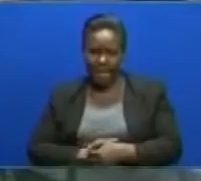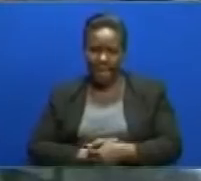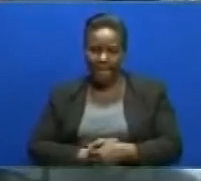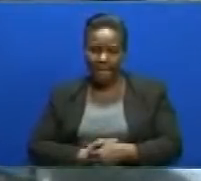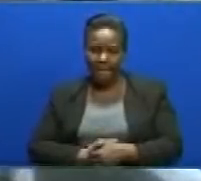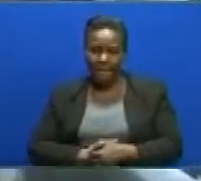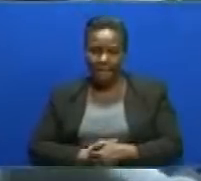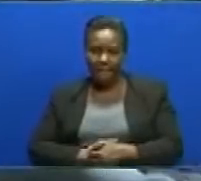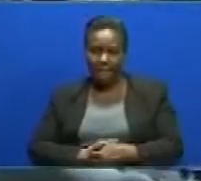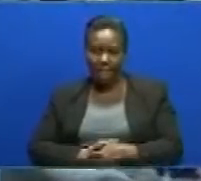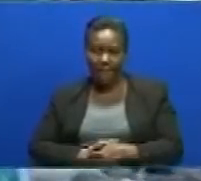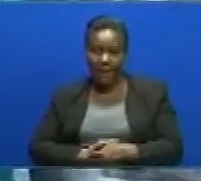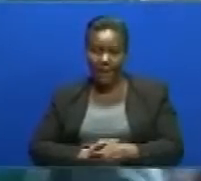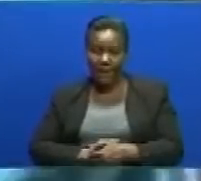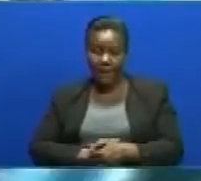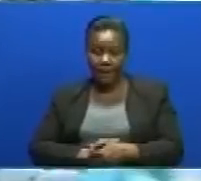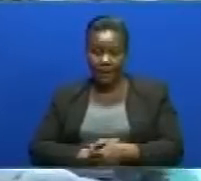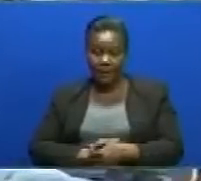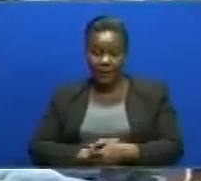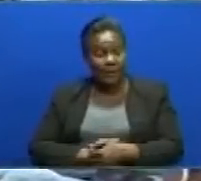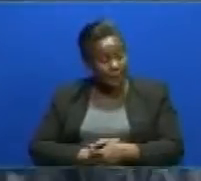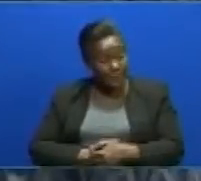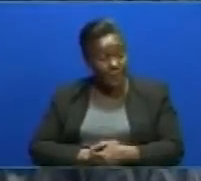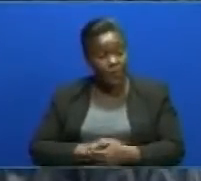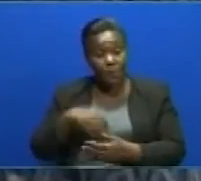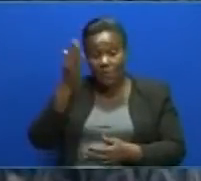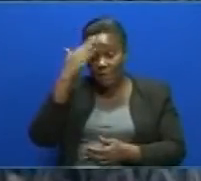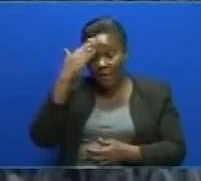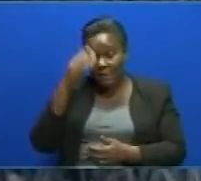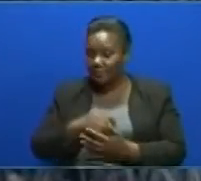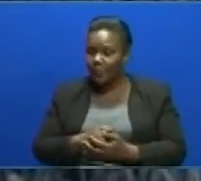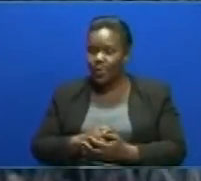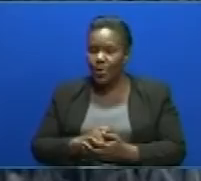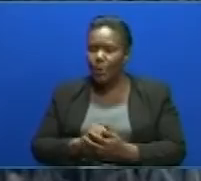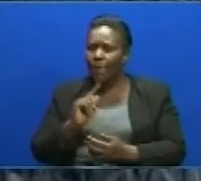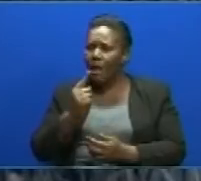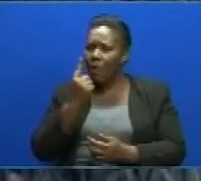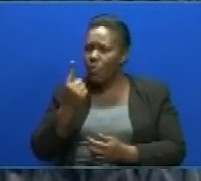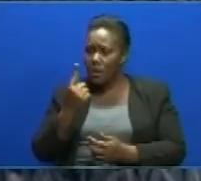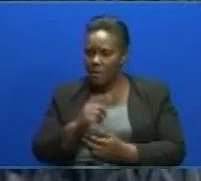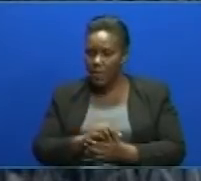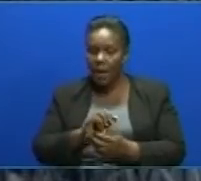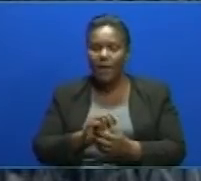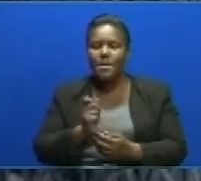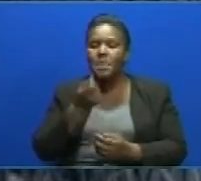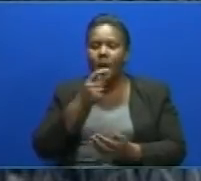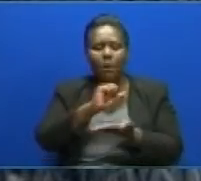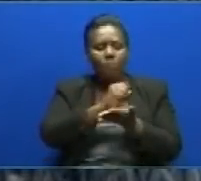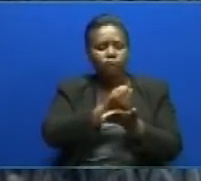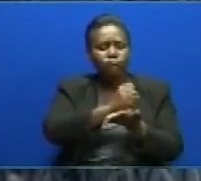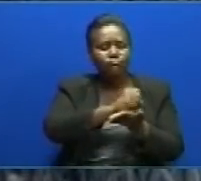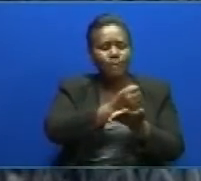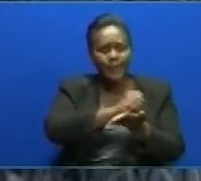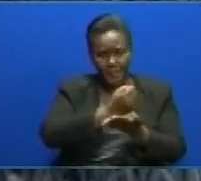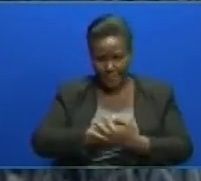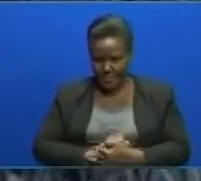Nilikuwa naletewa dawa kutoka kwa wageni, nilikuwa nazimwaga. Hatimaye mama yangu